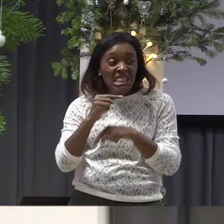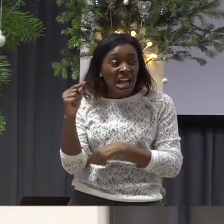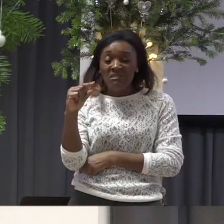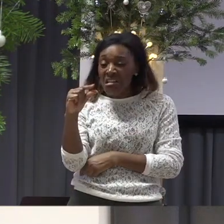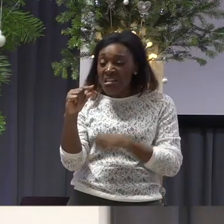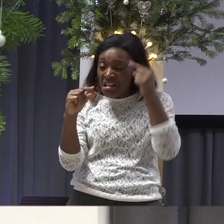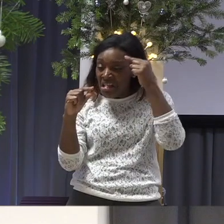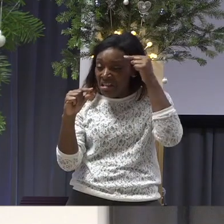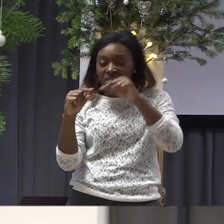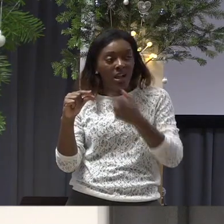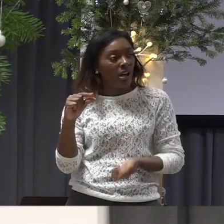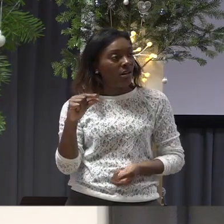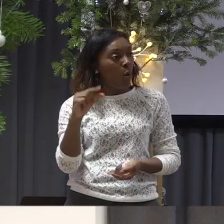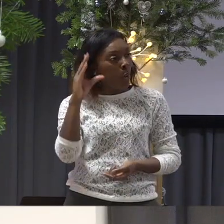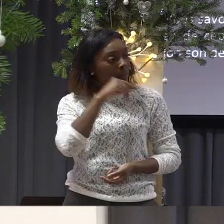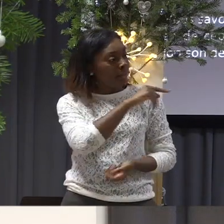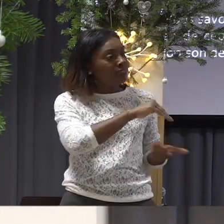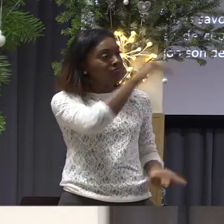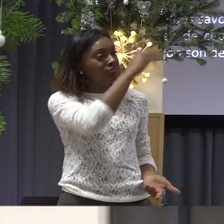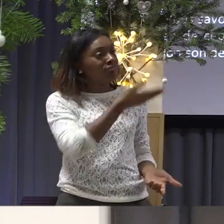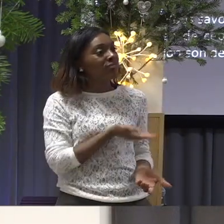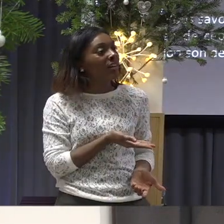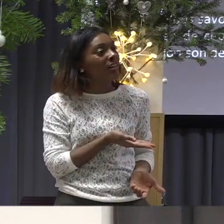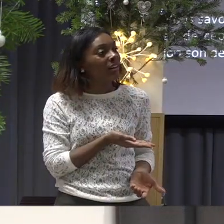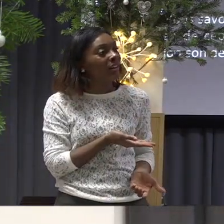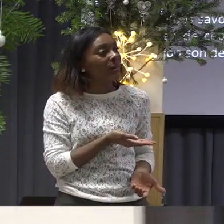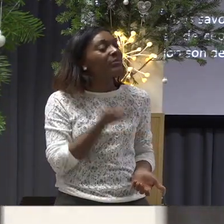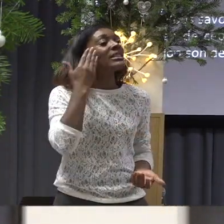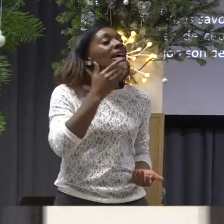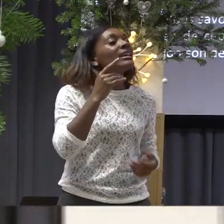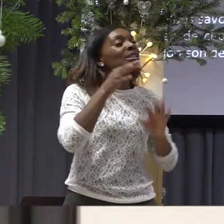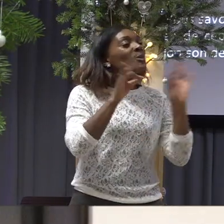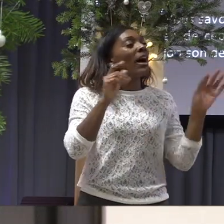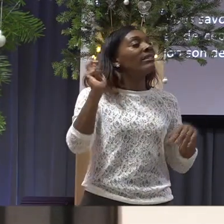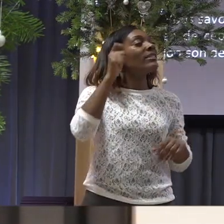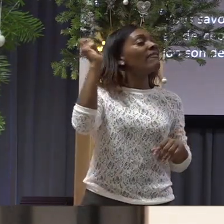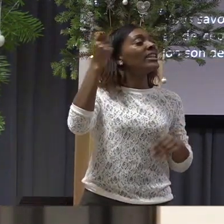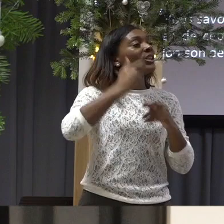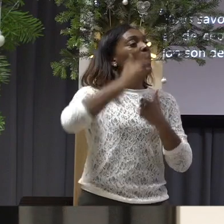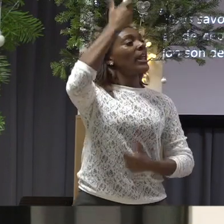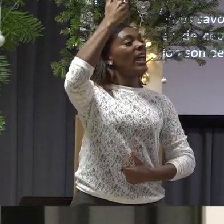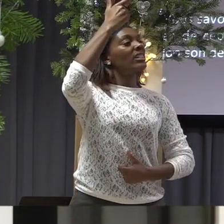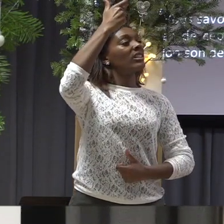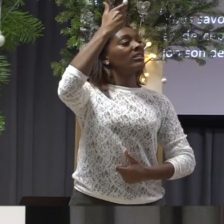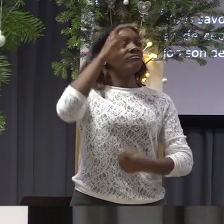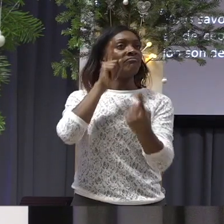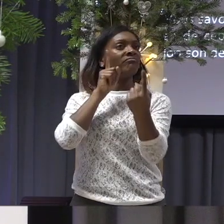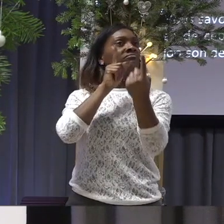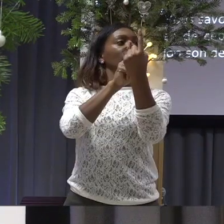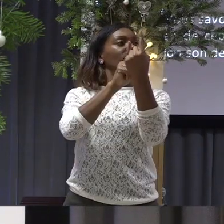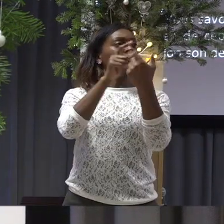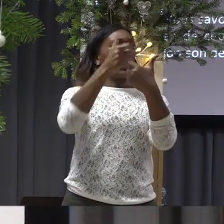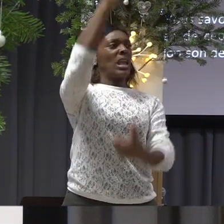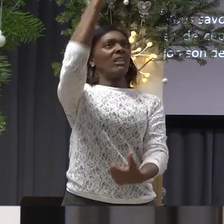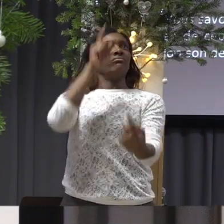l'avenir. Vous savez, lorsque David va affronter Goliath, David affronte Goliath, pas parce que David était plus fort que Goliath,